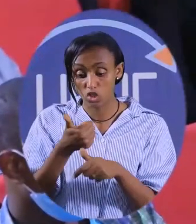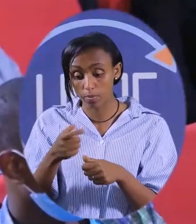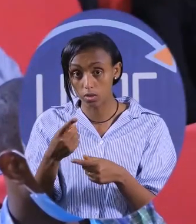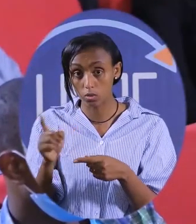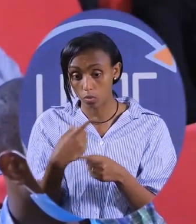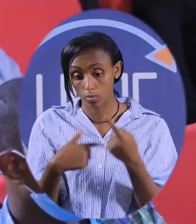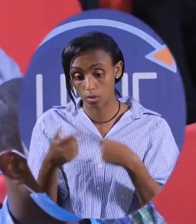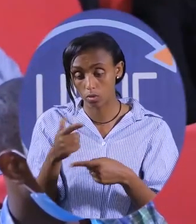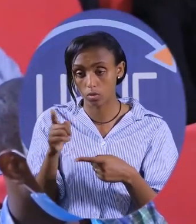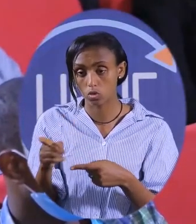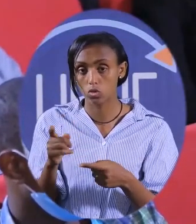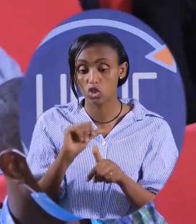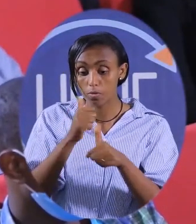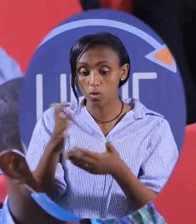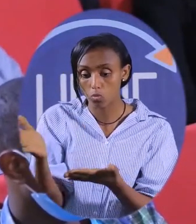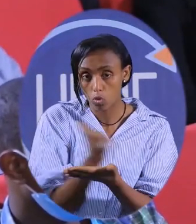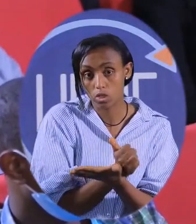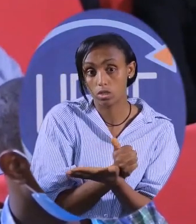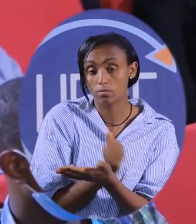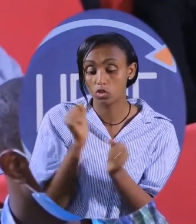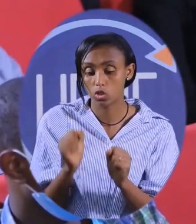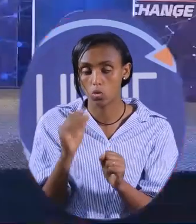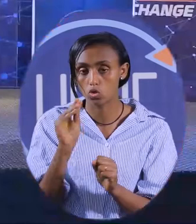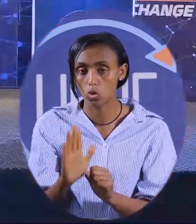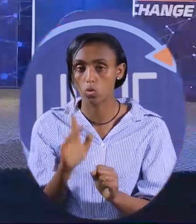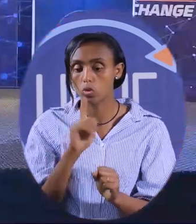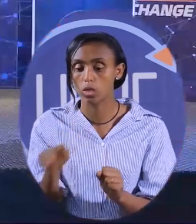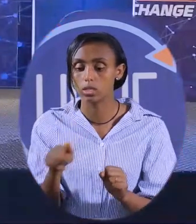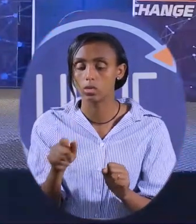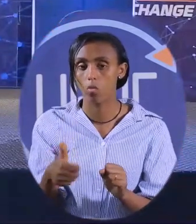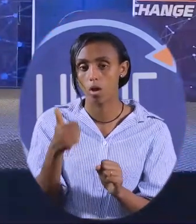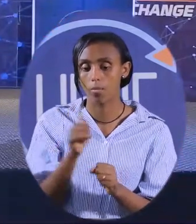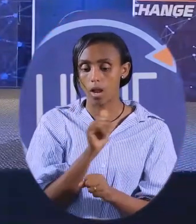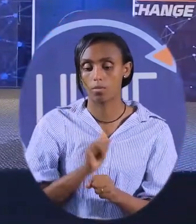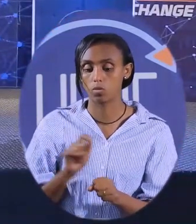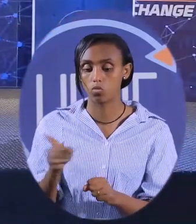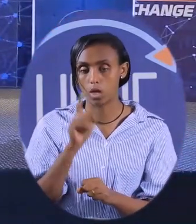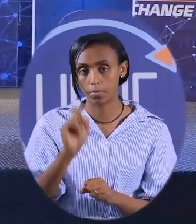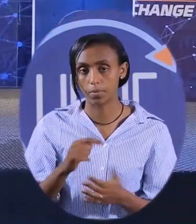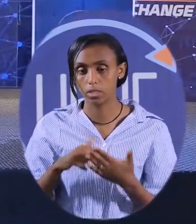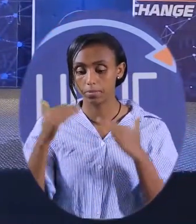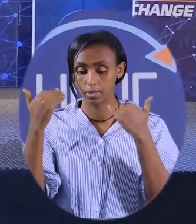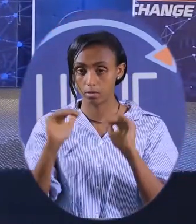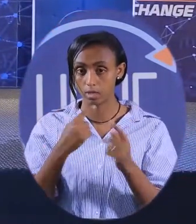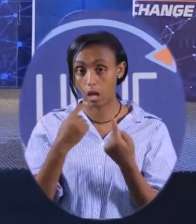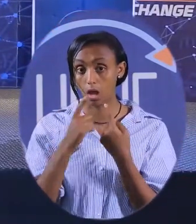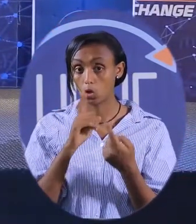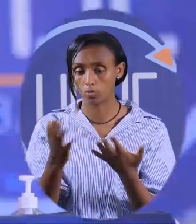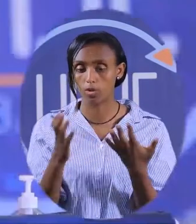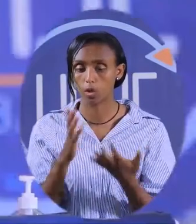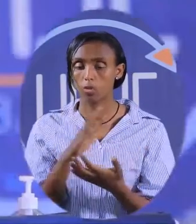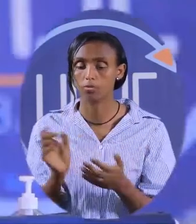መድረክ የመጣሁት መጥቶ ሽልማቱን ከጄ የሚቀበለኝ አካል ነው የዚህ አጀንዳ ባለቤት መሆን ያለበት። በዛ ልክ እንድንነጋገር እፈልጋለሁ።